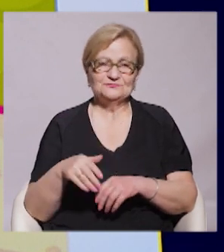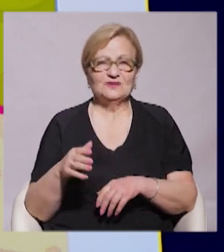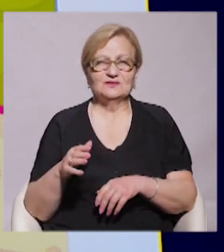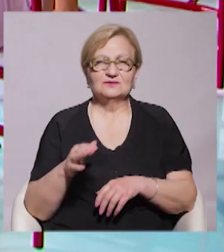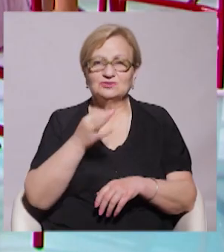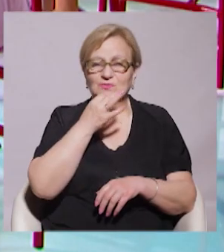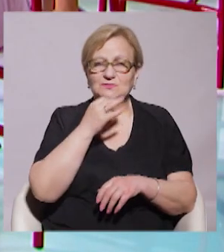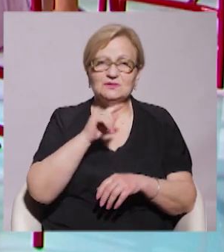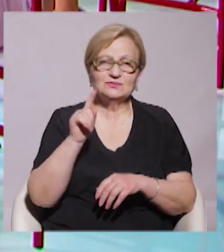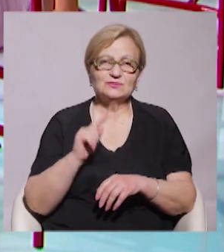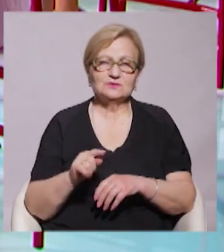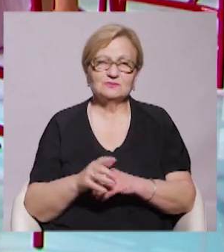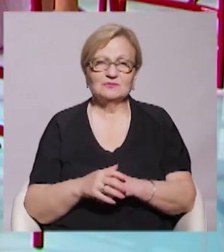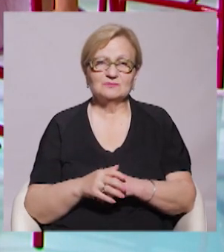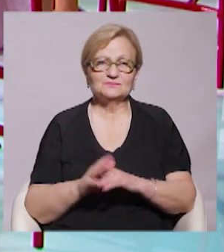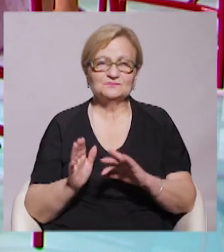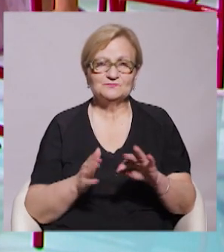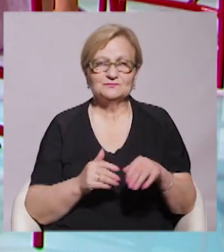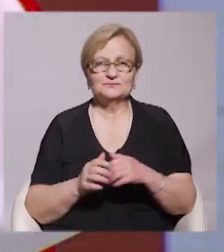შეკითხვა.